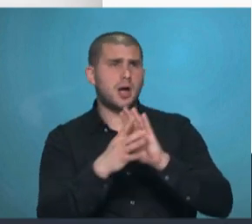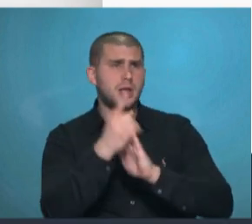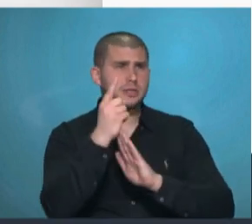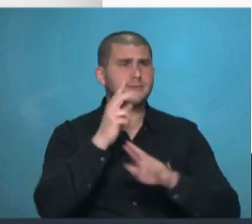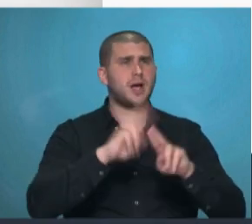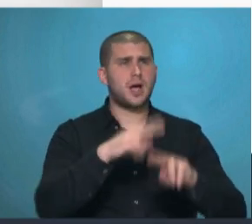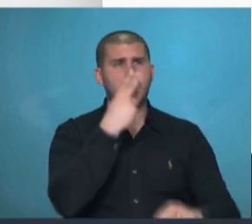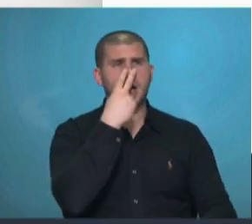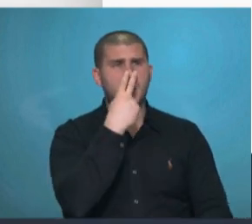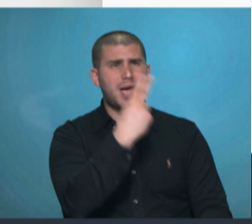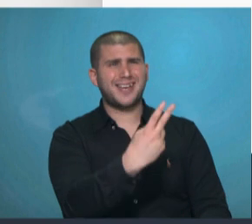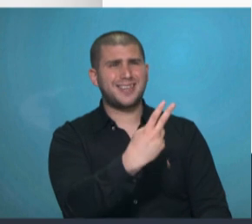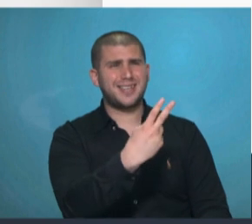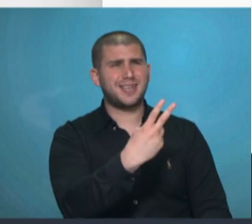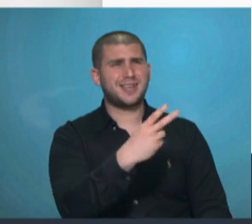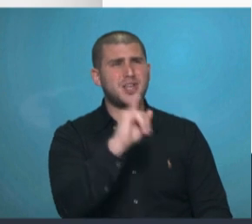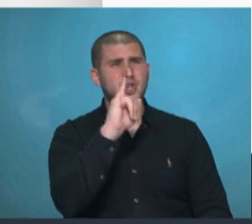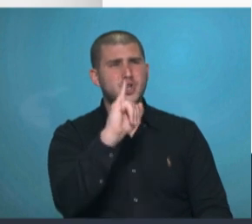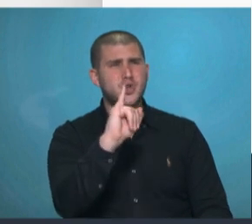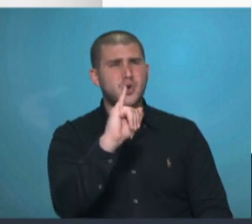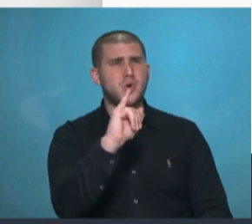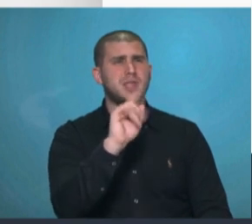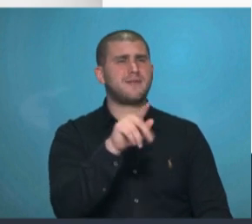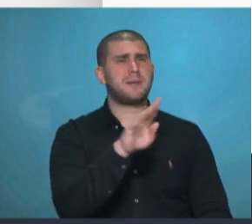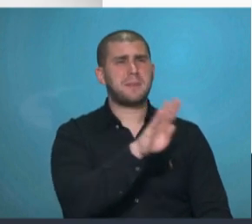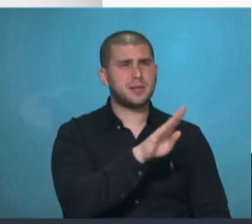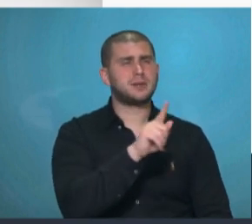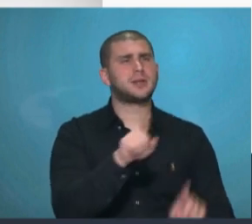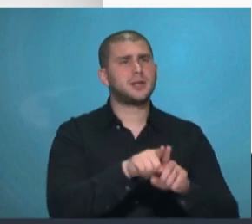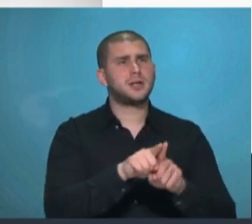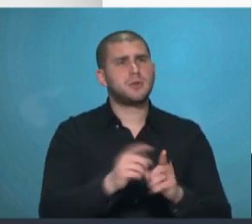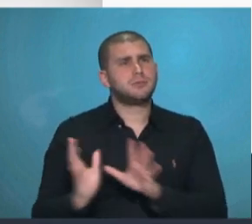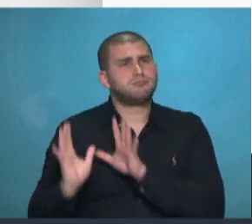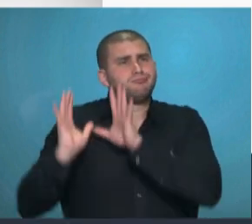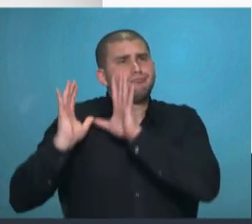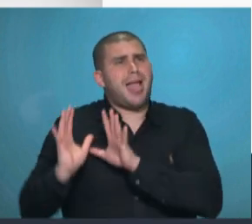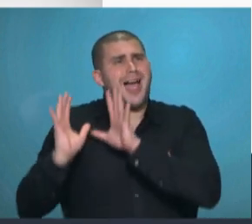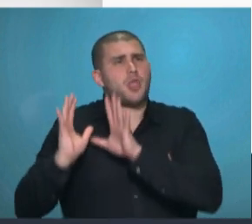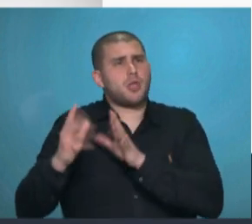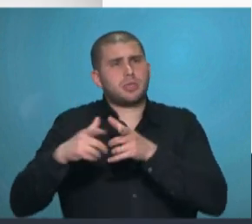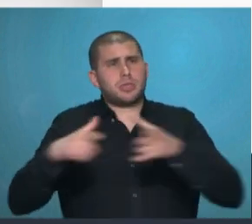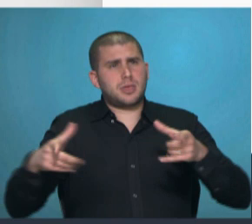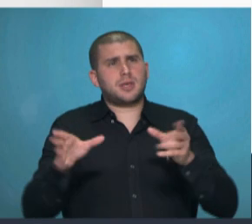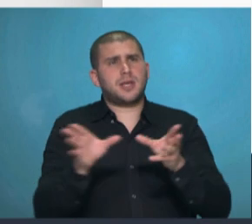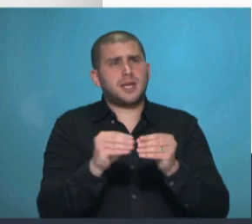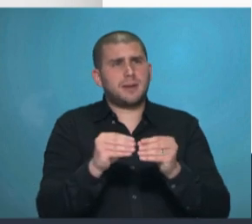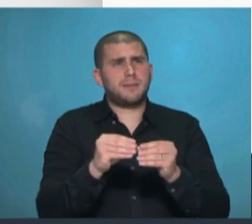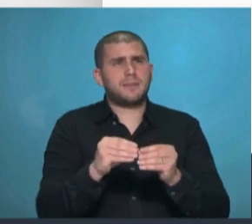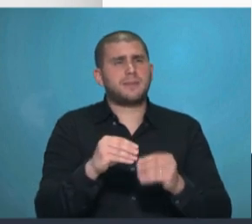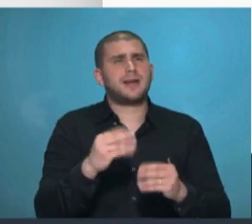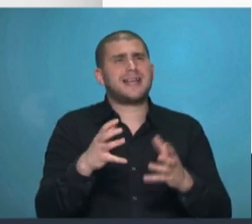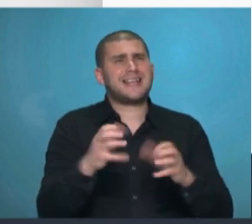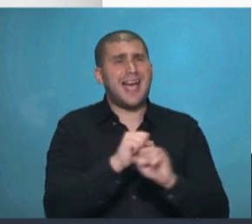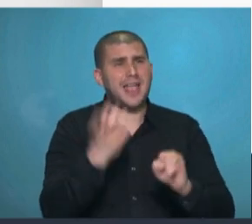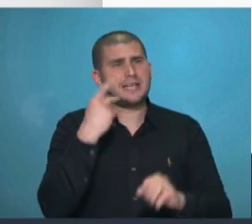10-11, ואז ראיתי את שסוכנים פלטות עם מצלט עם גלני שהיה